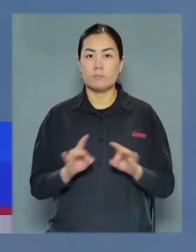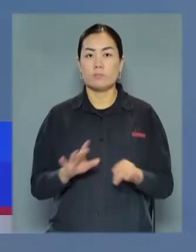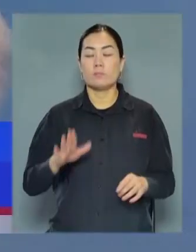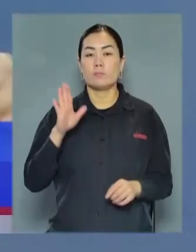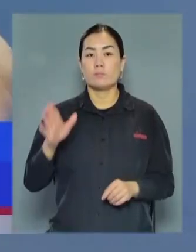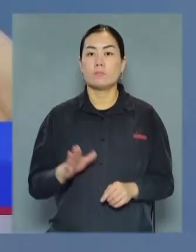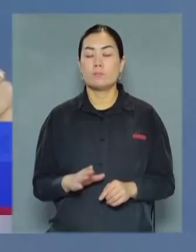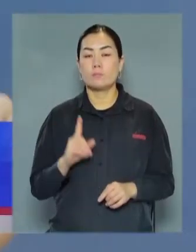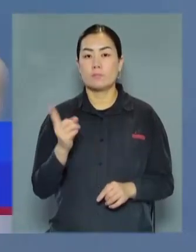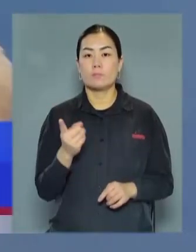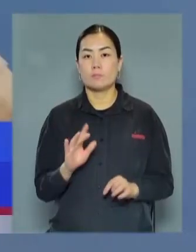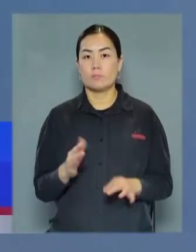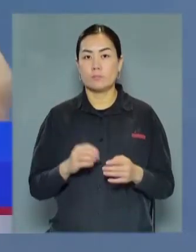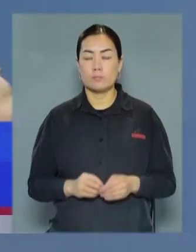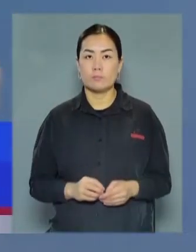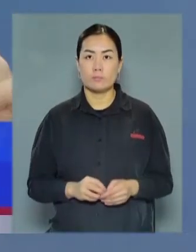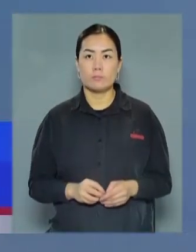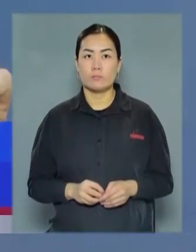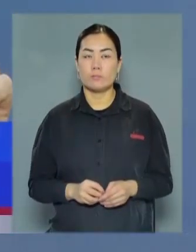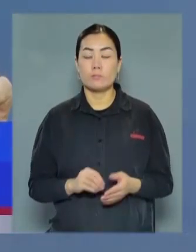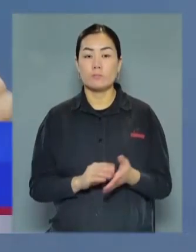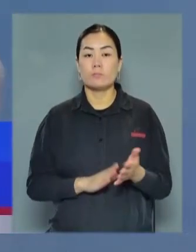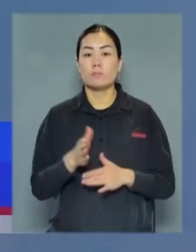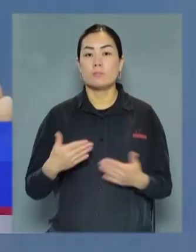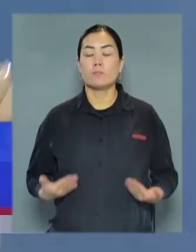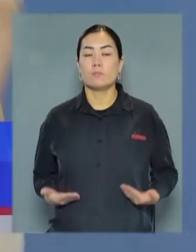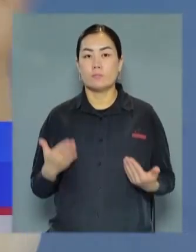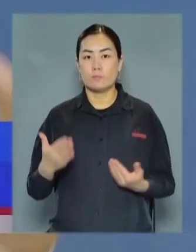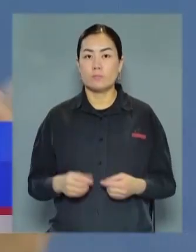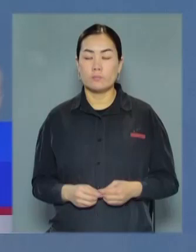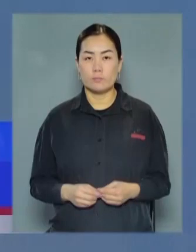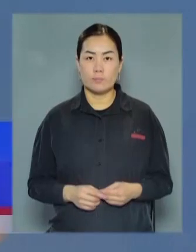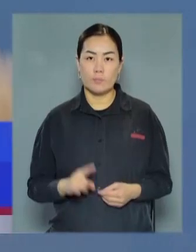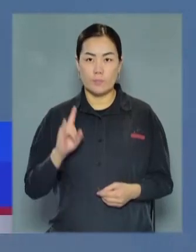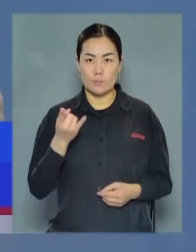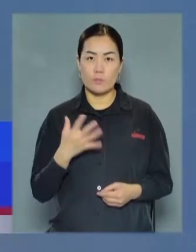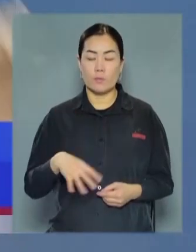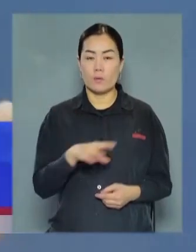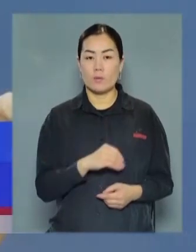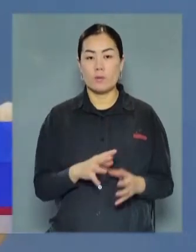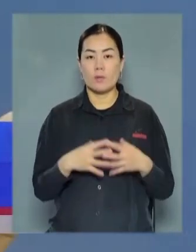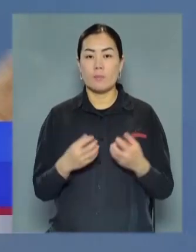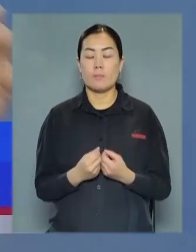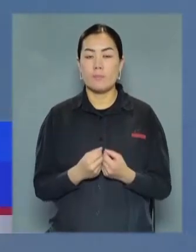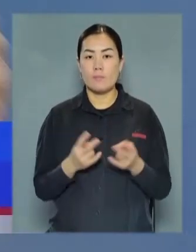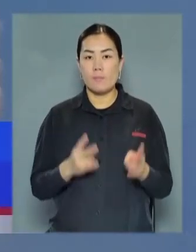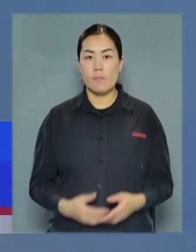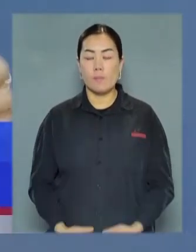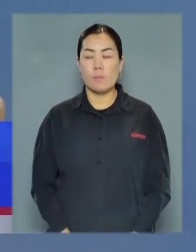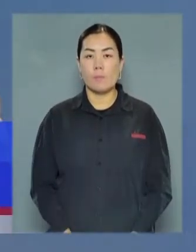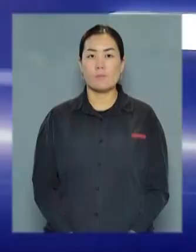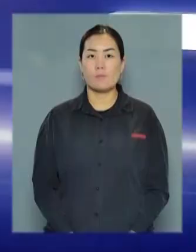расскажут офа их будущую жизнь не только ребнка этого но и семьи